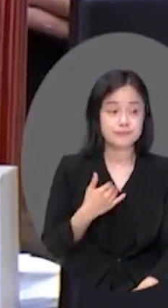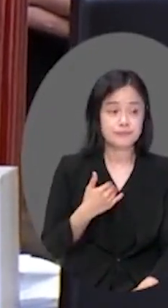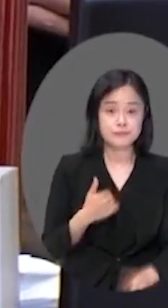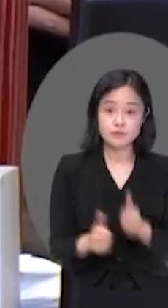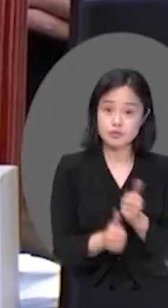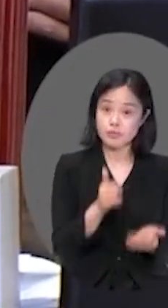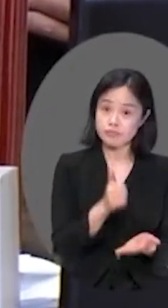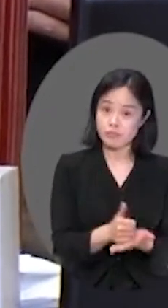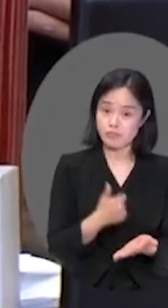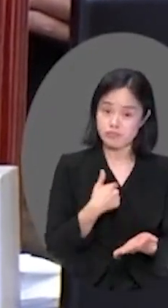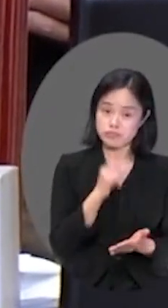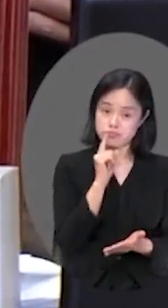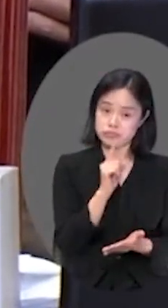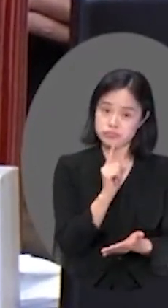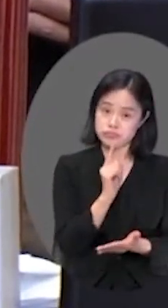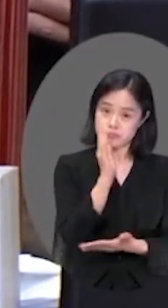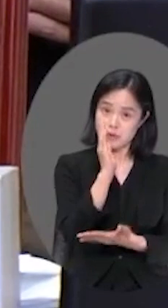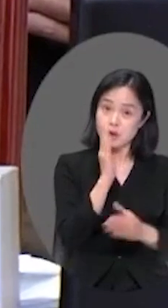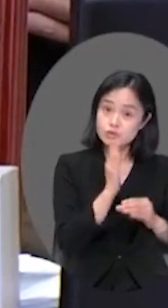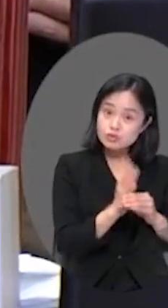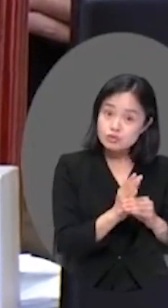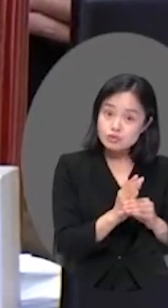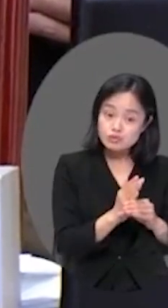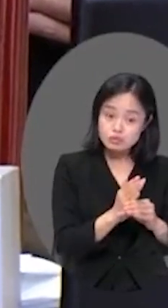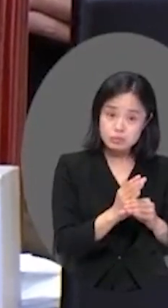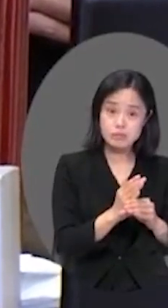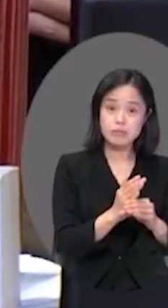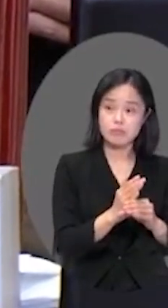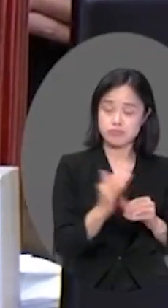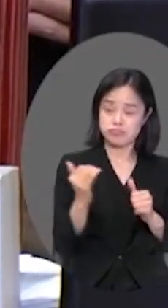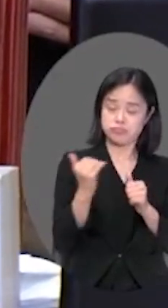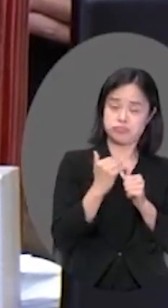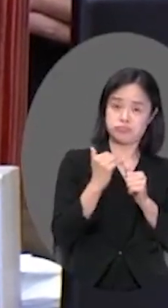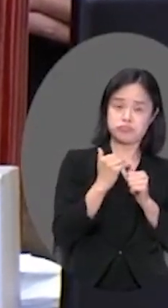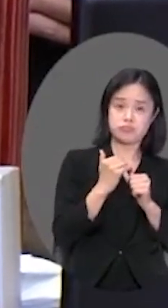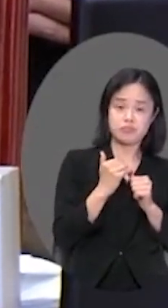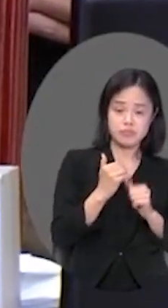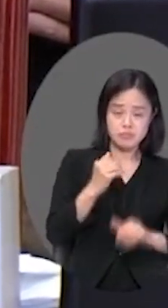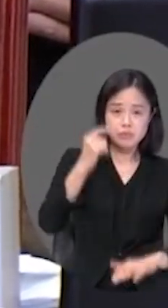무시하고 그러면서 제가 지금 정리하고 지금 그러고 있잖아요.